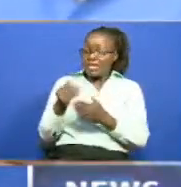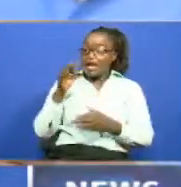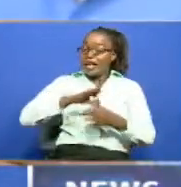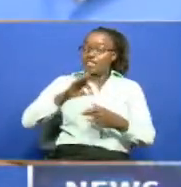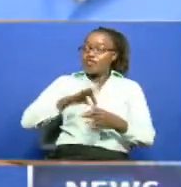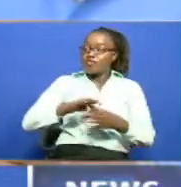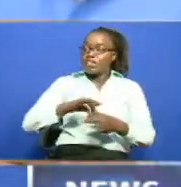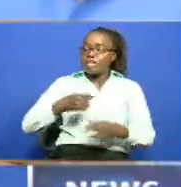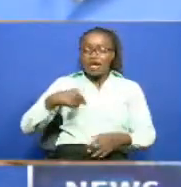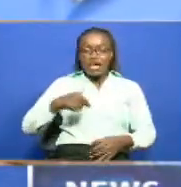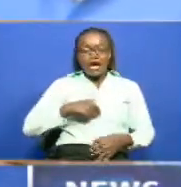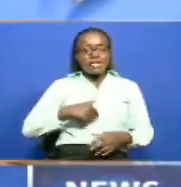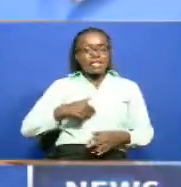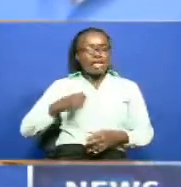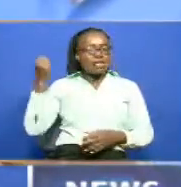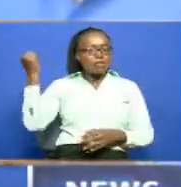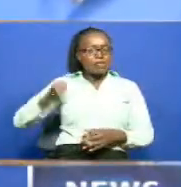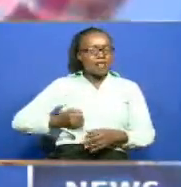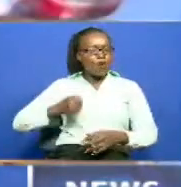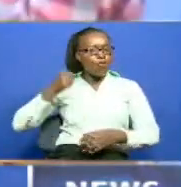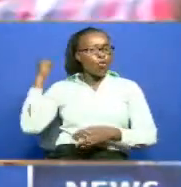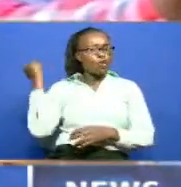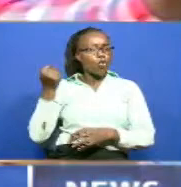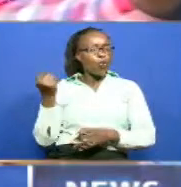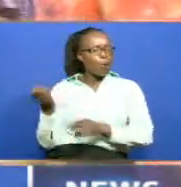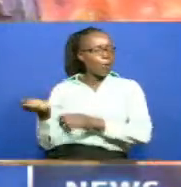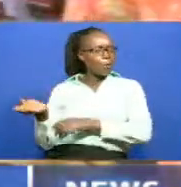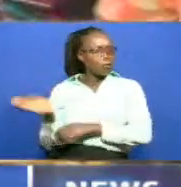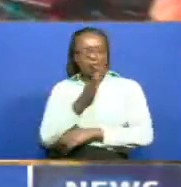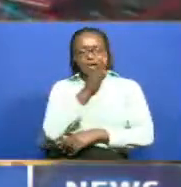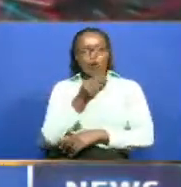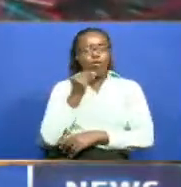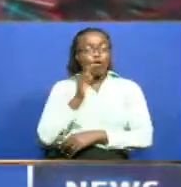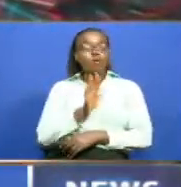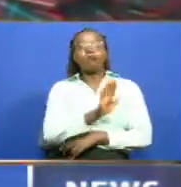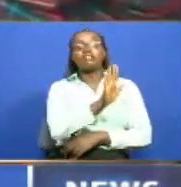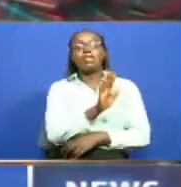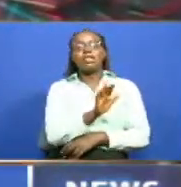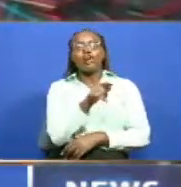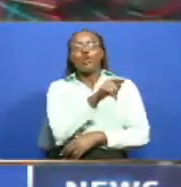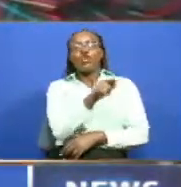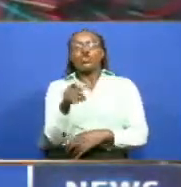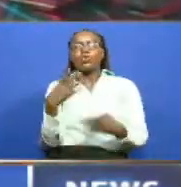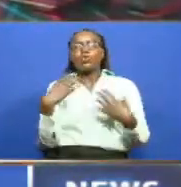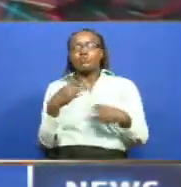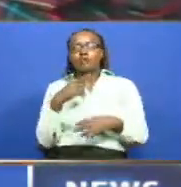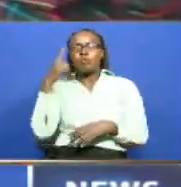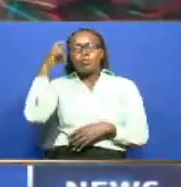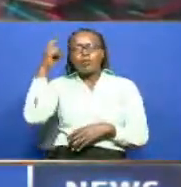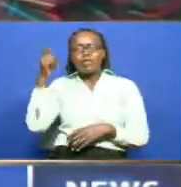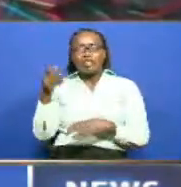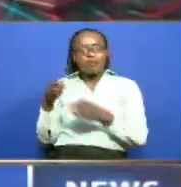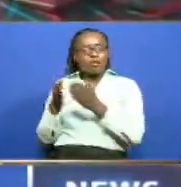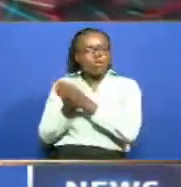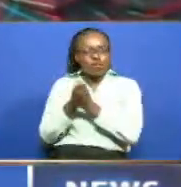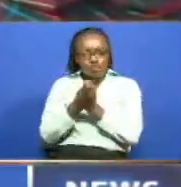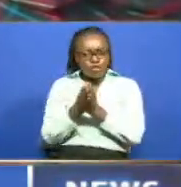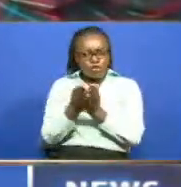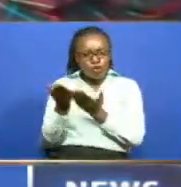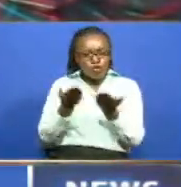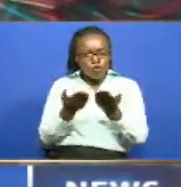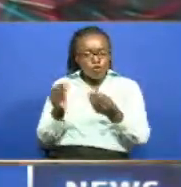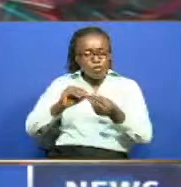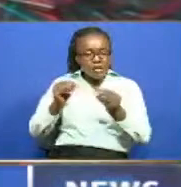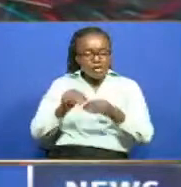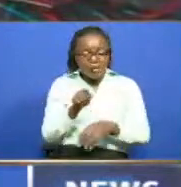wenyewe na Wamasai tutachukua rungu tuwarudishe kwao. Kwa hivyo hawa majamaa wanaotaka kuleta hizi stories za Huduma namba, hawa